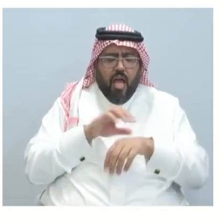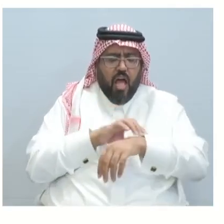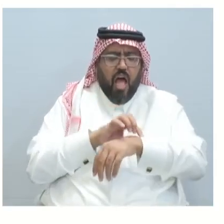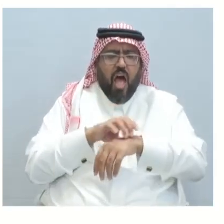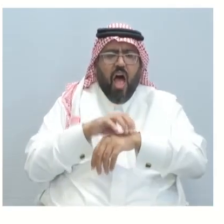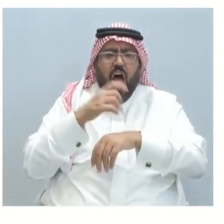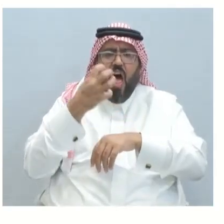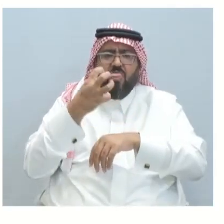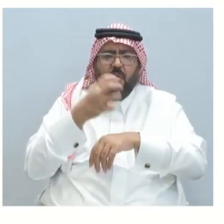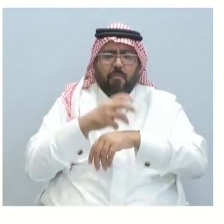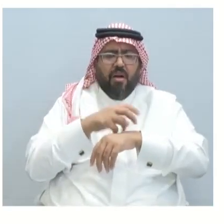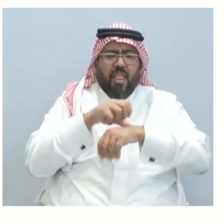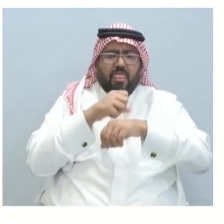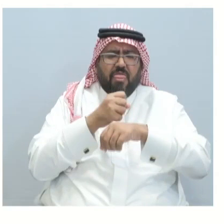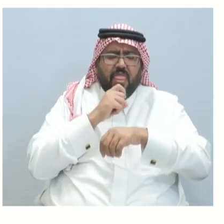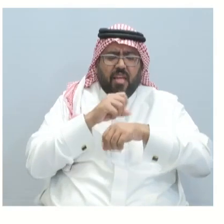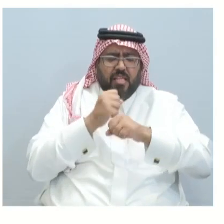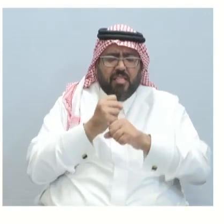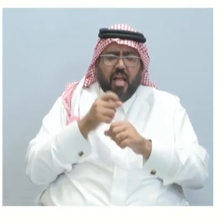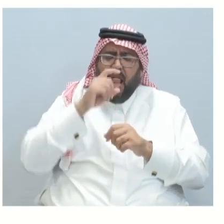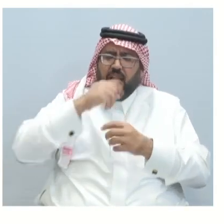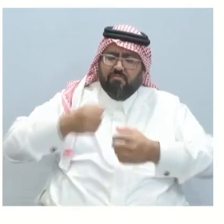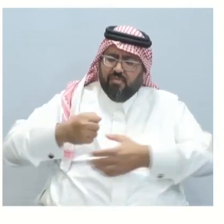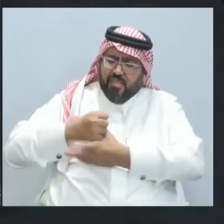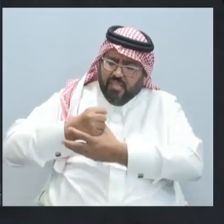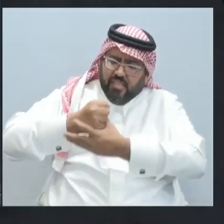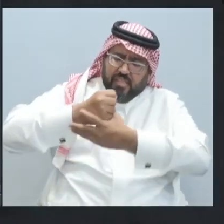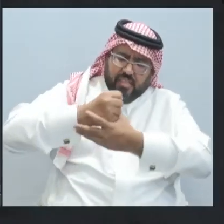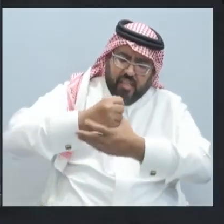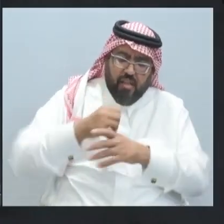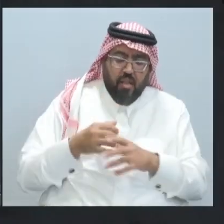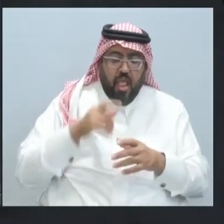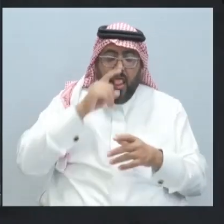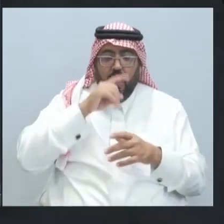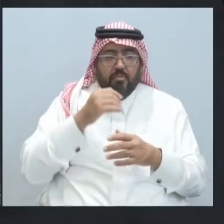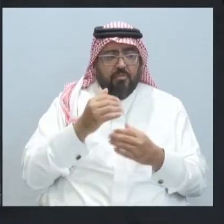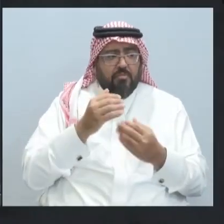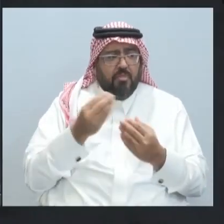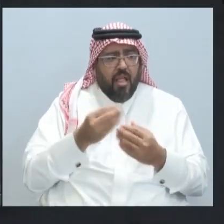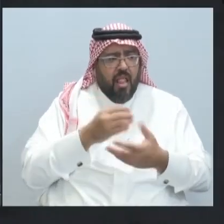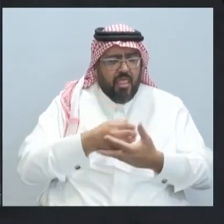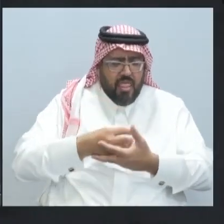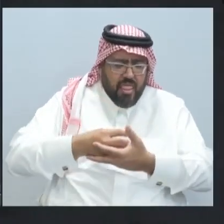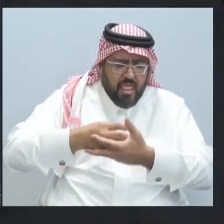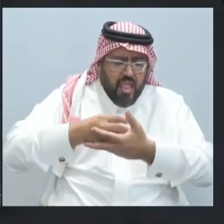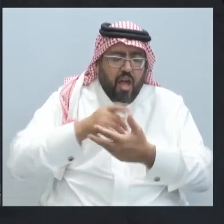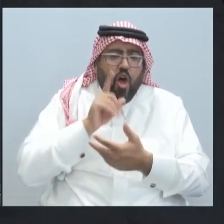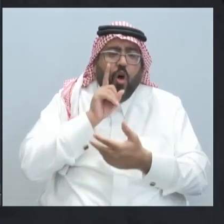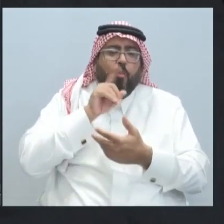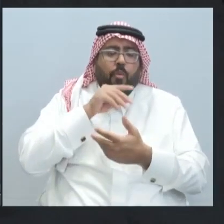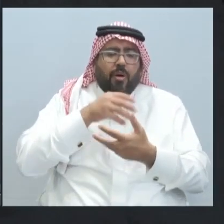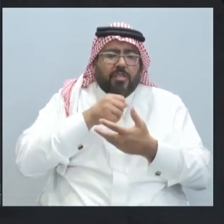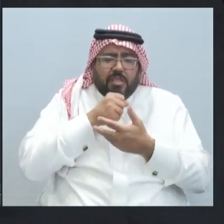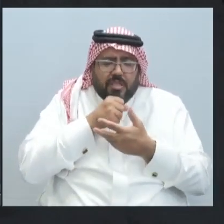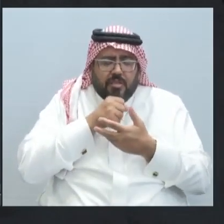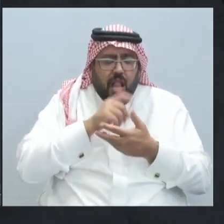عظمه احتاج الى العون فهذا هو وقت حاجتهما حينما يكبر الوالدين